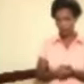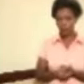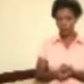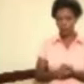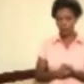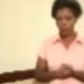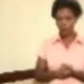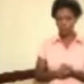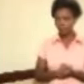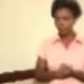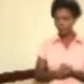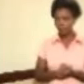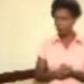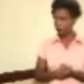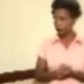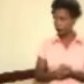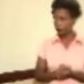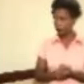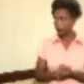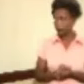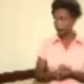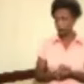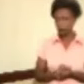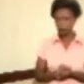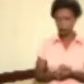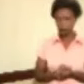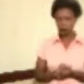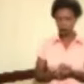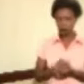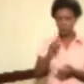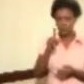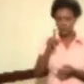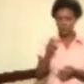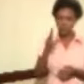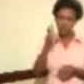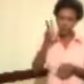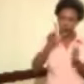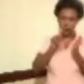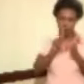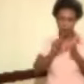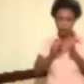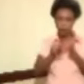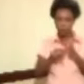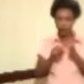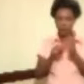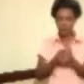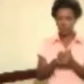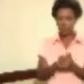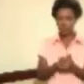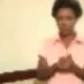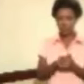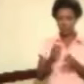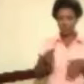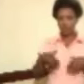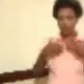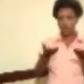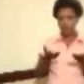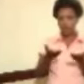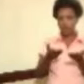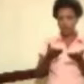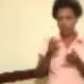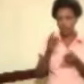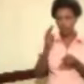On m'avait dit 3 minutes. Bien. Alors, n'a pas ajusté. Madame Maniga me promet tout que n'a pas récupéré ça au cours du débat, et particulièrement, elle